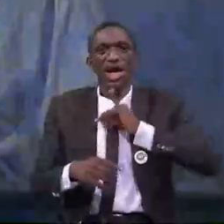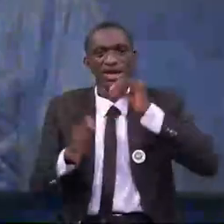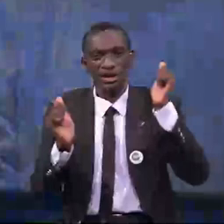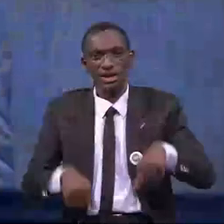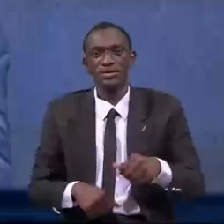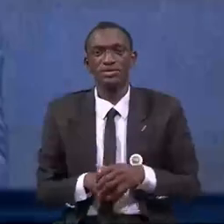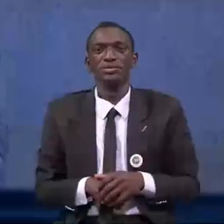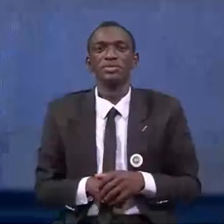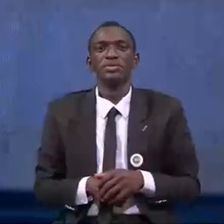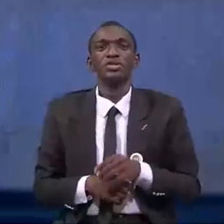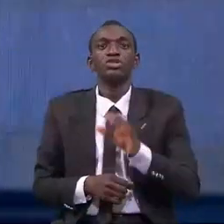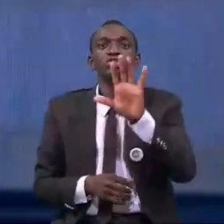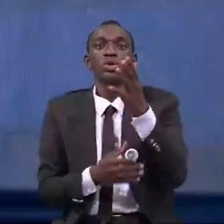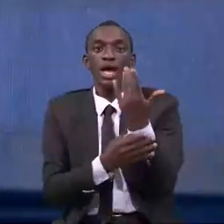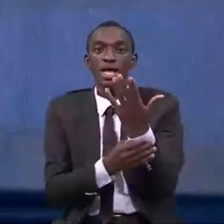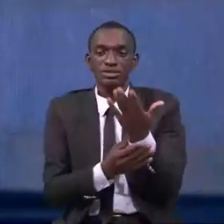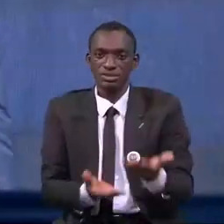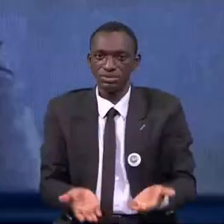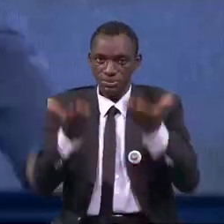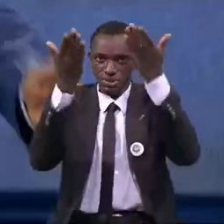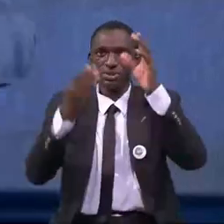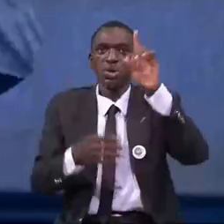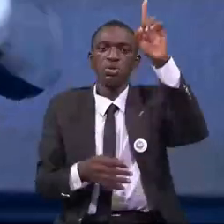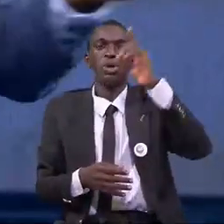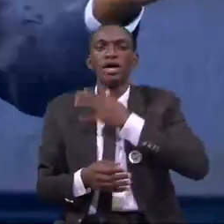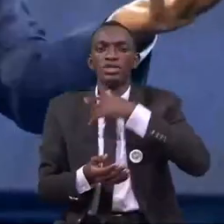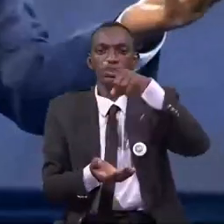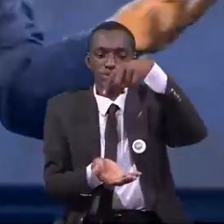peux vous levez la main vous vous tenez